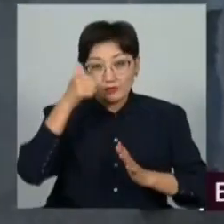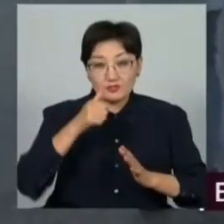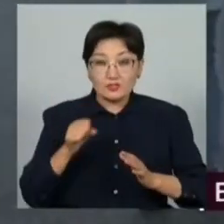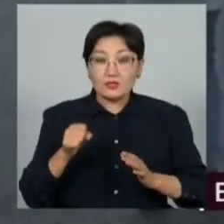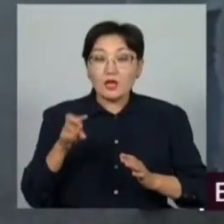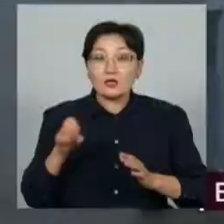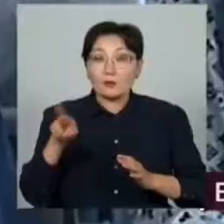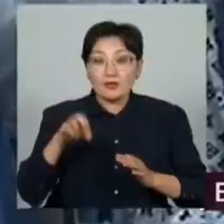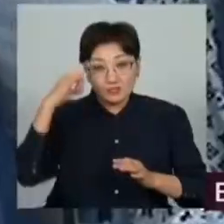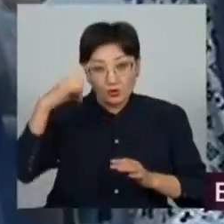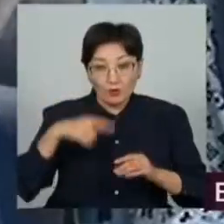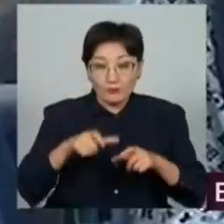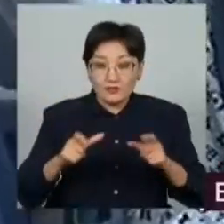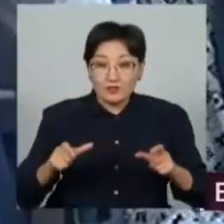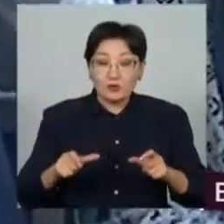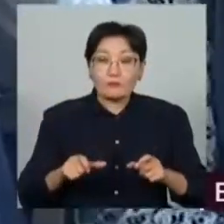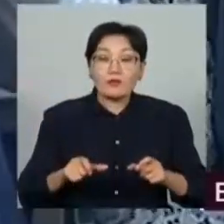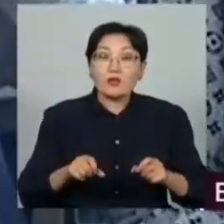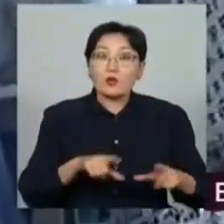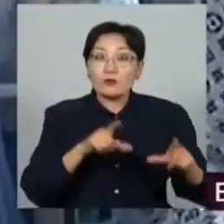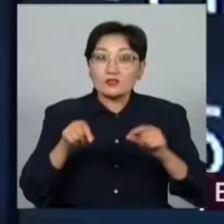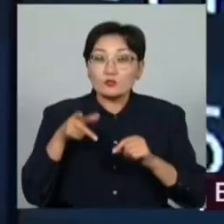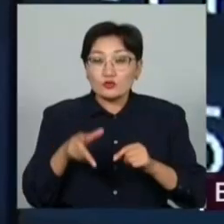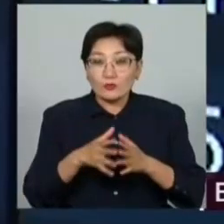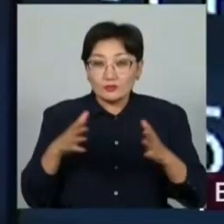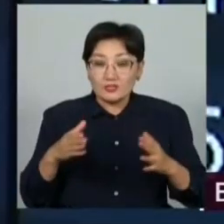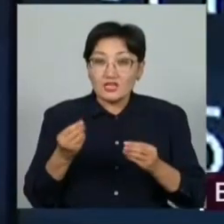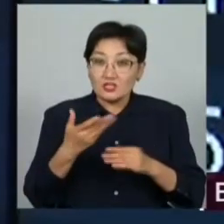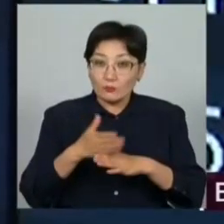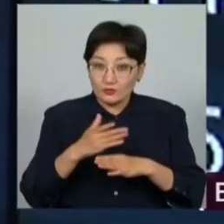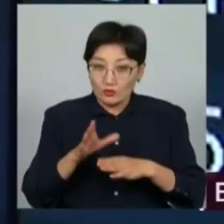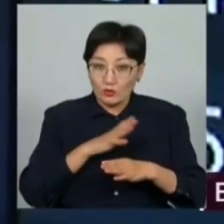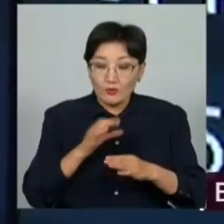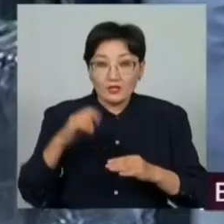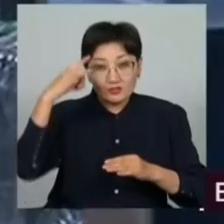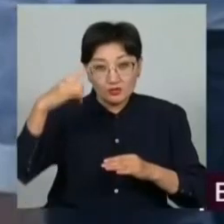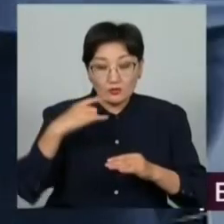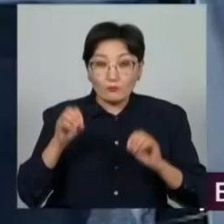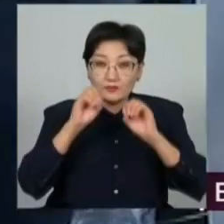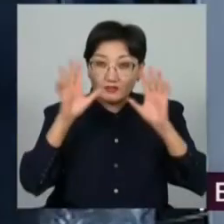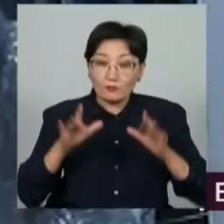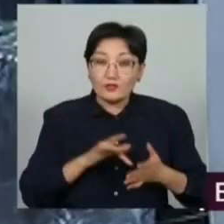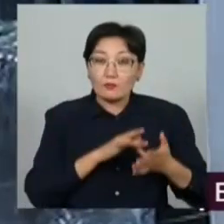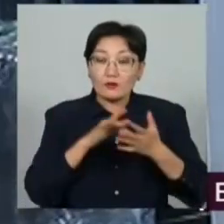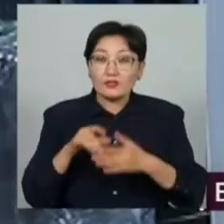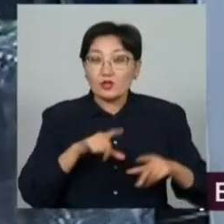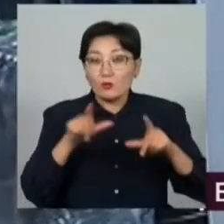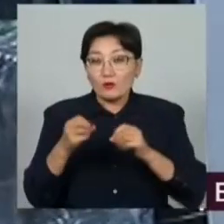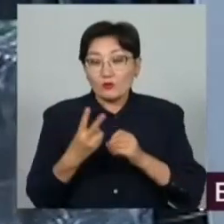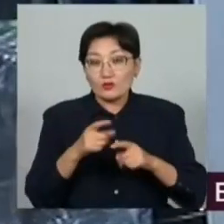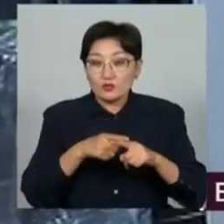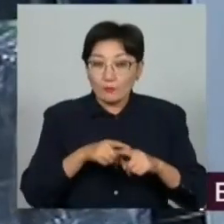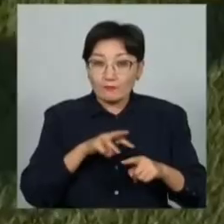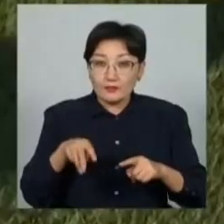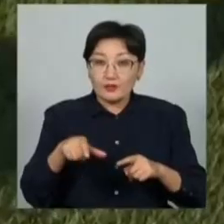Сауд Арабиясы қазақстандықтардың қажылыққа бару үшін 3 мыңнан астам квота бөлген. Ол кезде елімізден қасиетті сапарға баруға 12,5